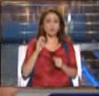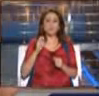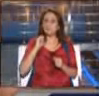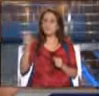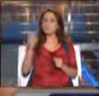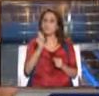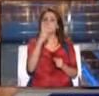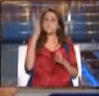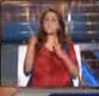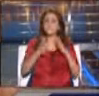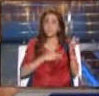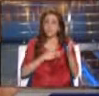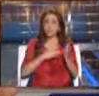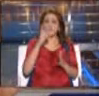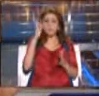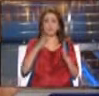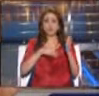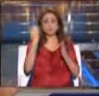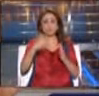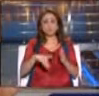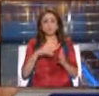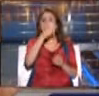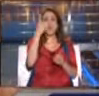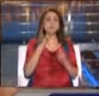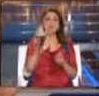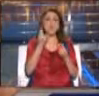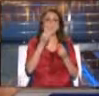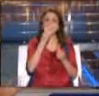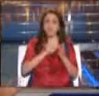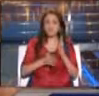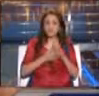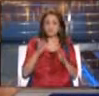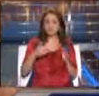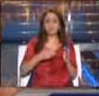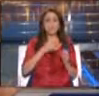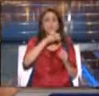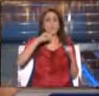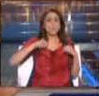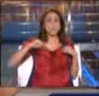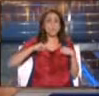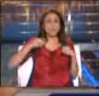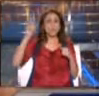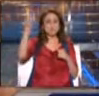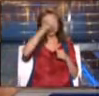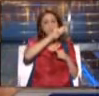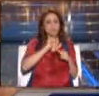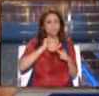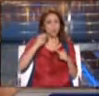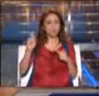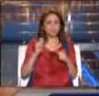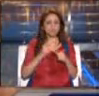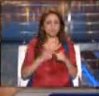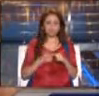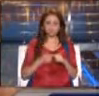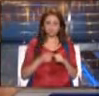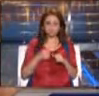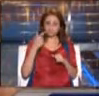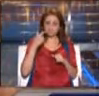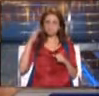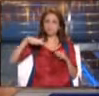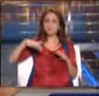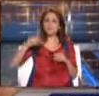مليون ومليون ونص، في الوقت المنصورة مش لاقية تاكل والاسوان مش لاقية تاكل، الاندية والمحافظات اللي هي والاندية اللي هي شعبية ما بقتش متواجدة على